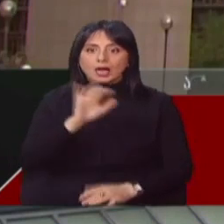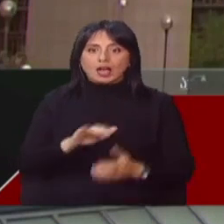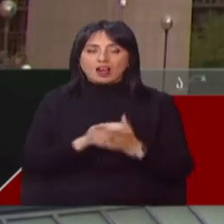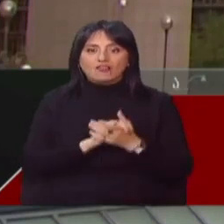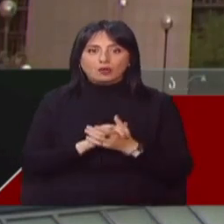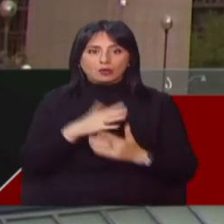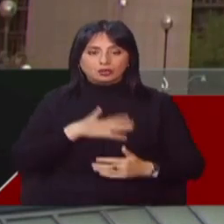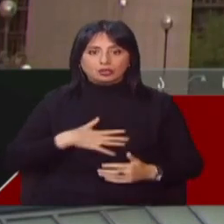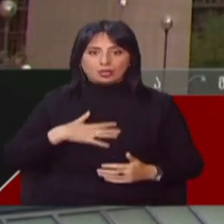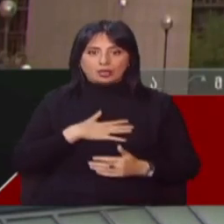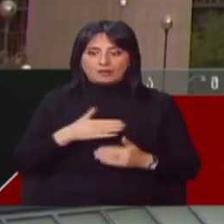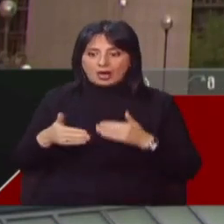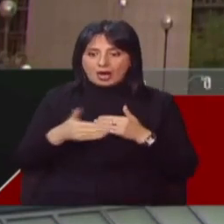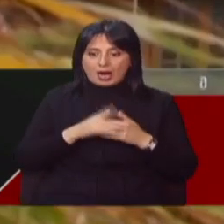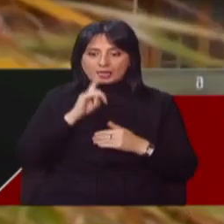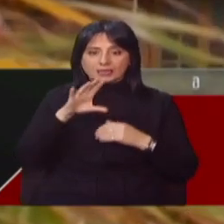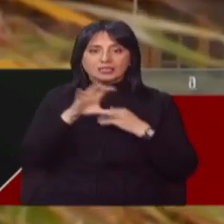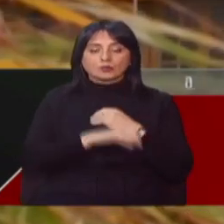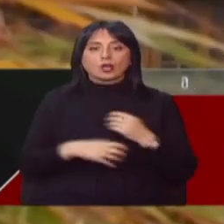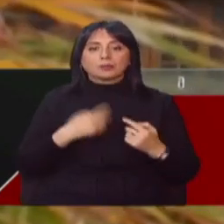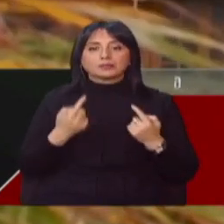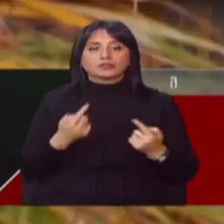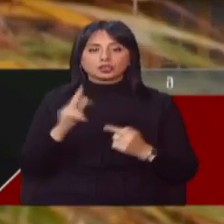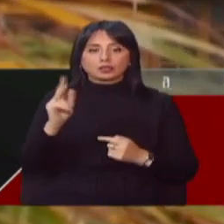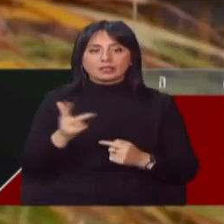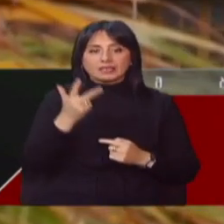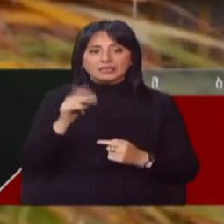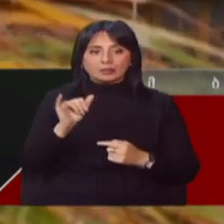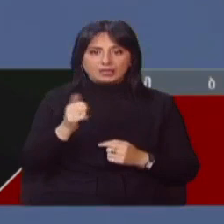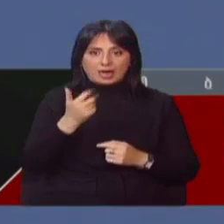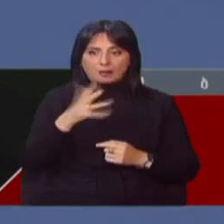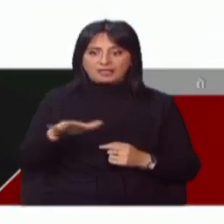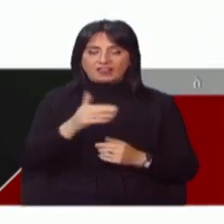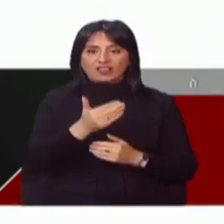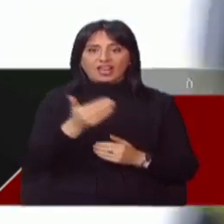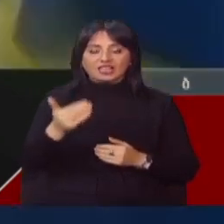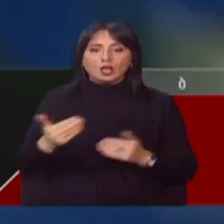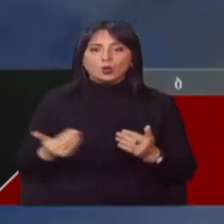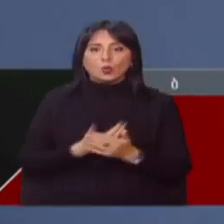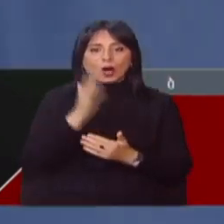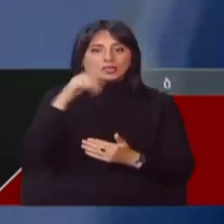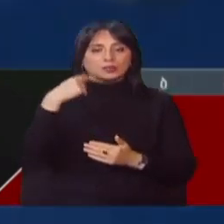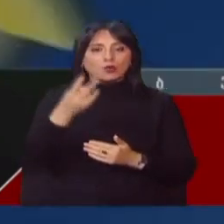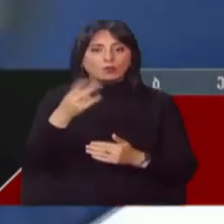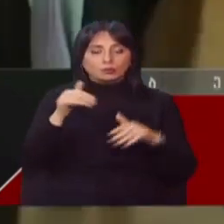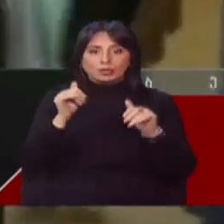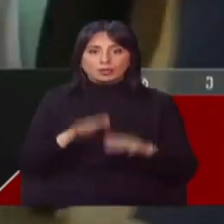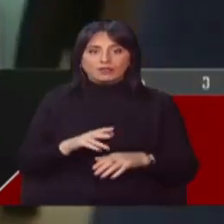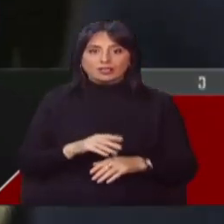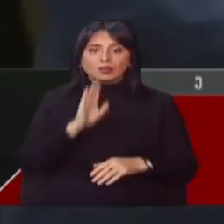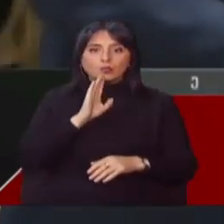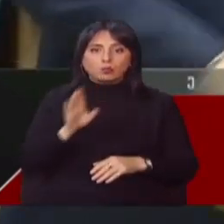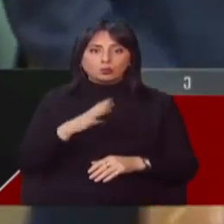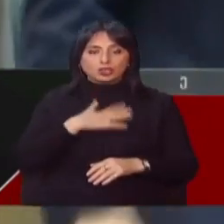ევროკავშირში ღელავენ. ახლოვდება წლის ბოლო და მნიშვნელოვანი სამიტი, სადაც რამდენიმე ქვეყნისთვის უახლესი მომავალი უნდა გადაწყდეს.